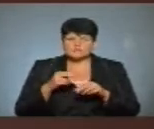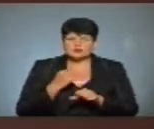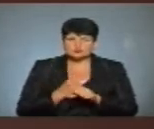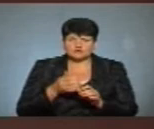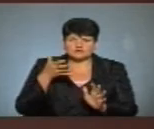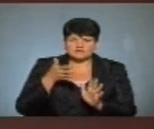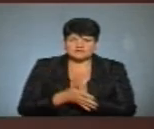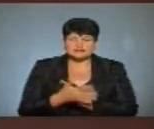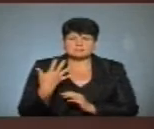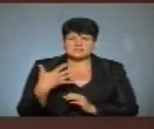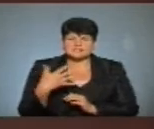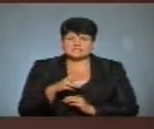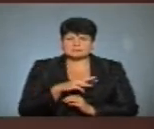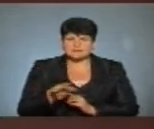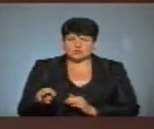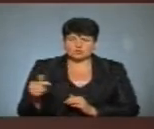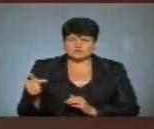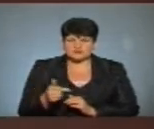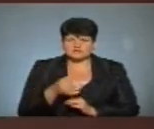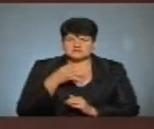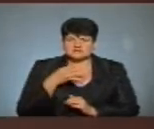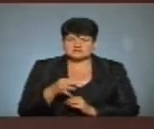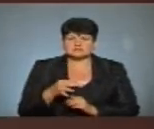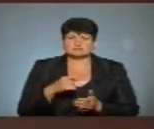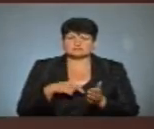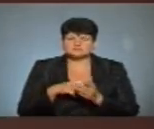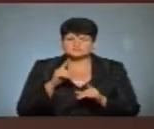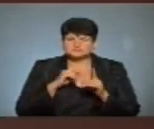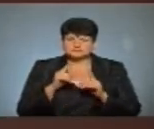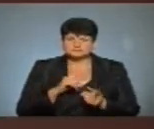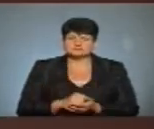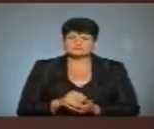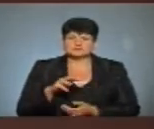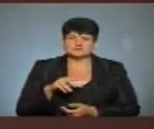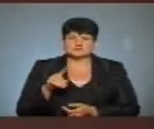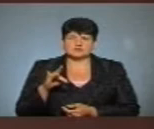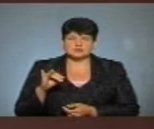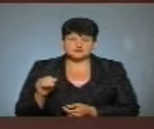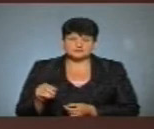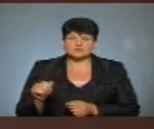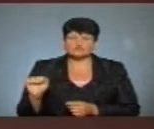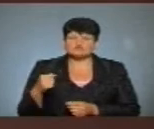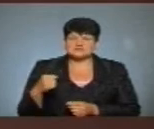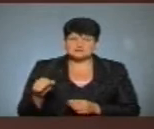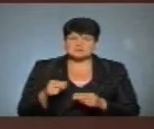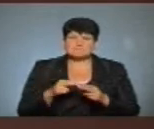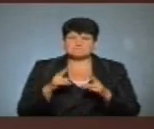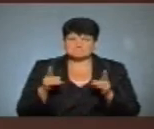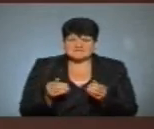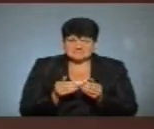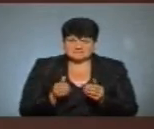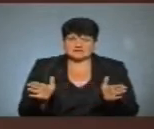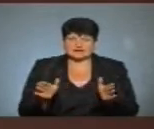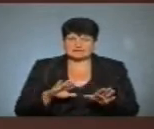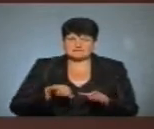витратили близько 50 мільйонів гривень, повідомила речниця Тернопільської міськради Мар'яна Зварич. У серпні міст відкрили після